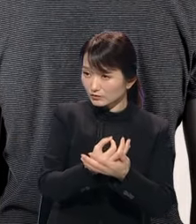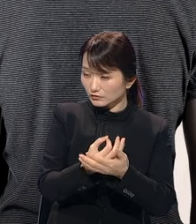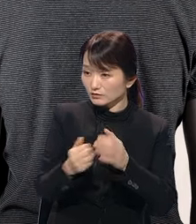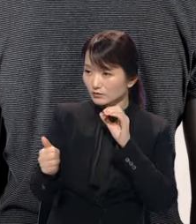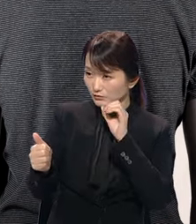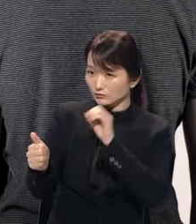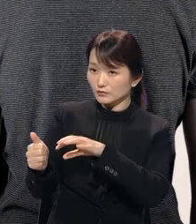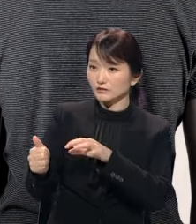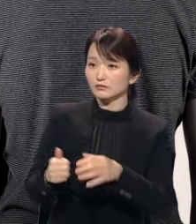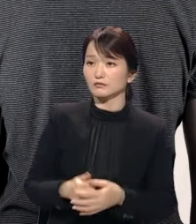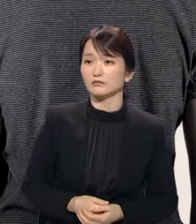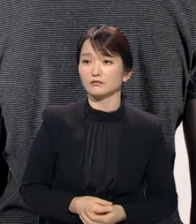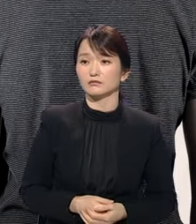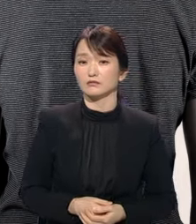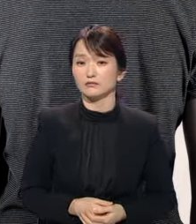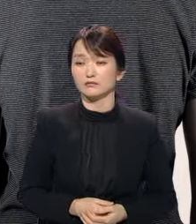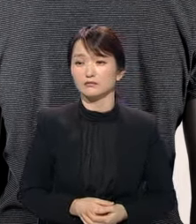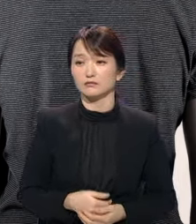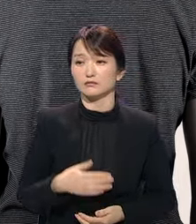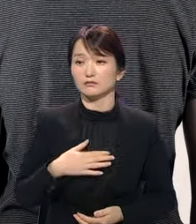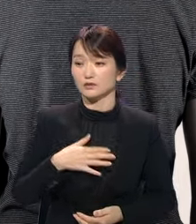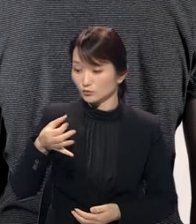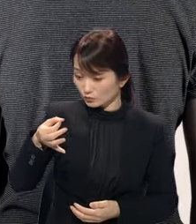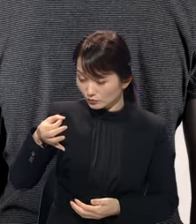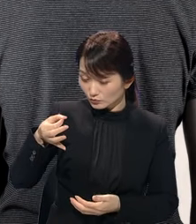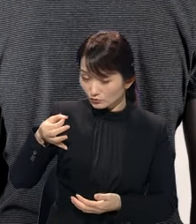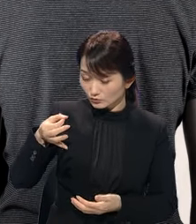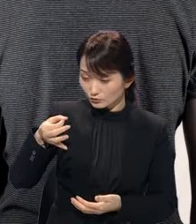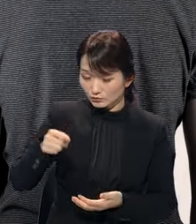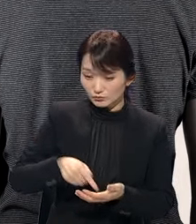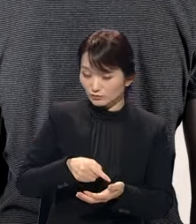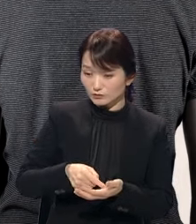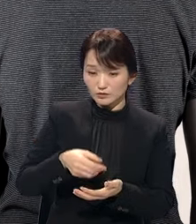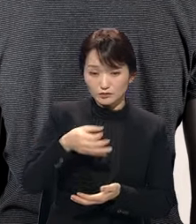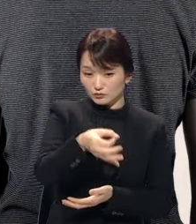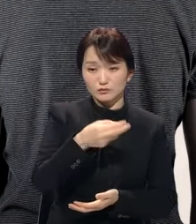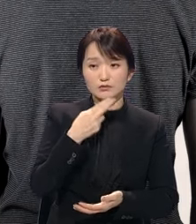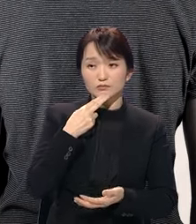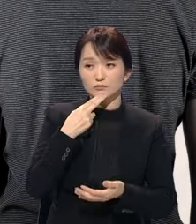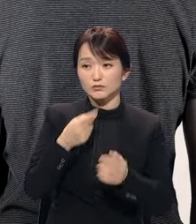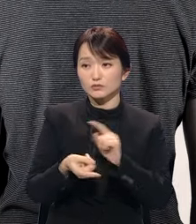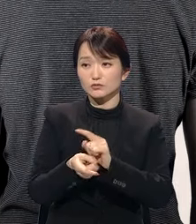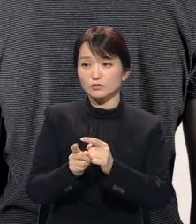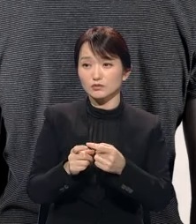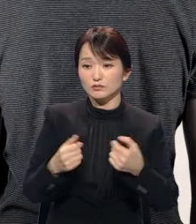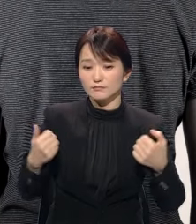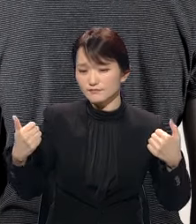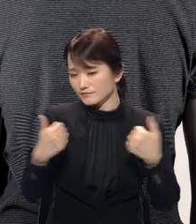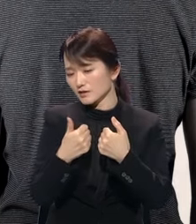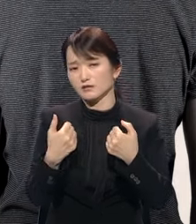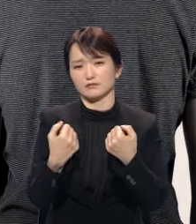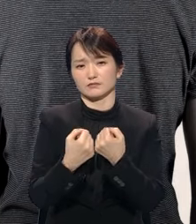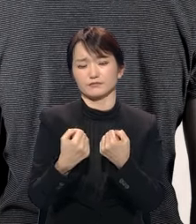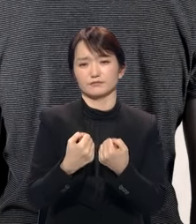거죠. 그때 한다는 소리가 나 돈 물어줄 돈 없으니까 맞짱 뜨자 이런 식으로 점점 이게 좀 커져갔습니다,